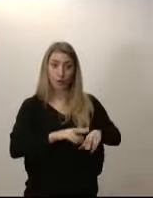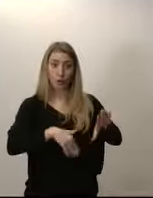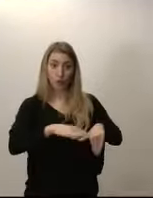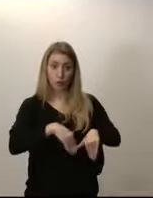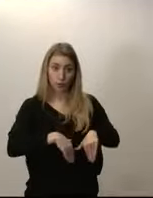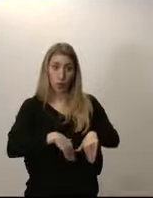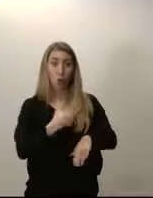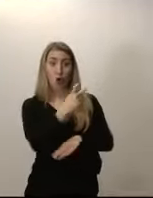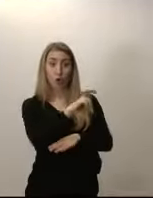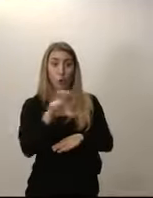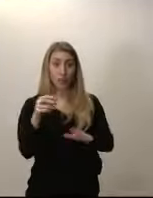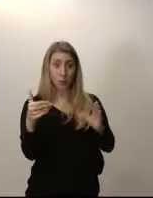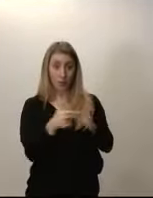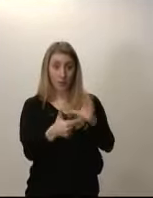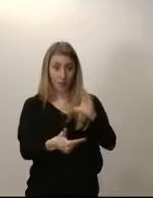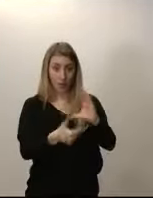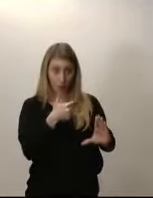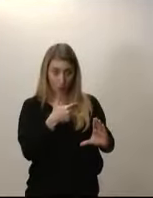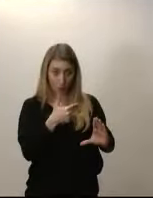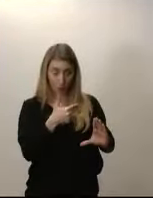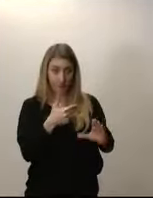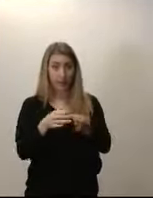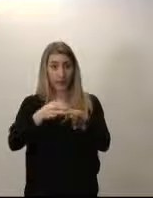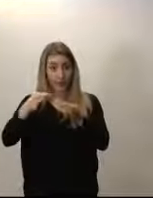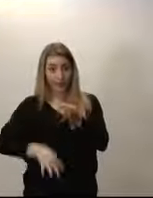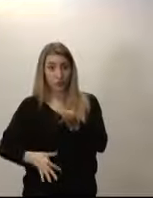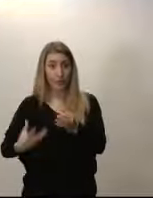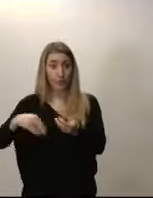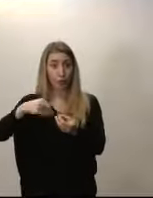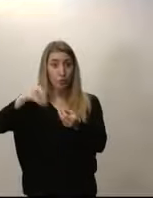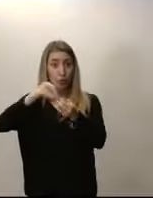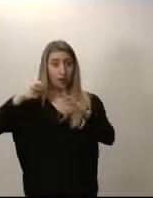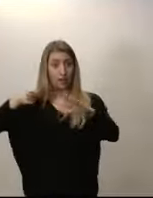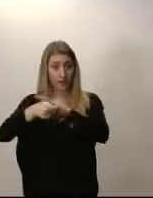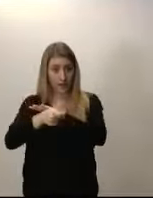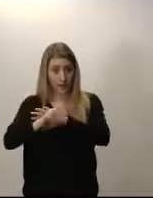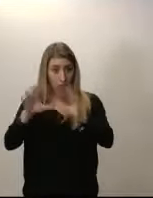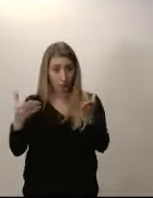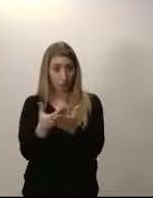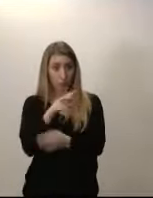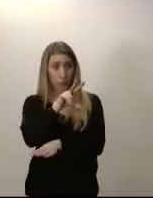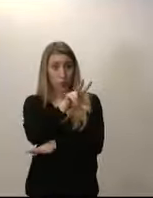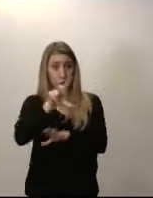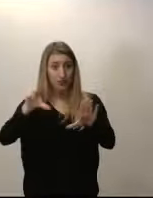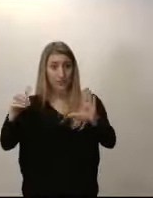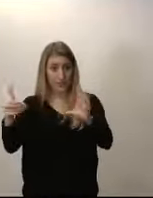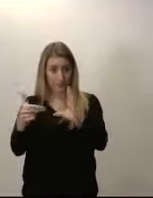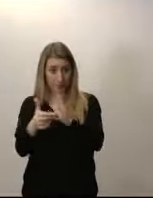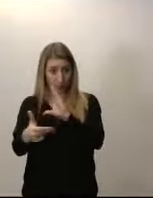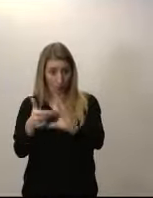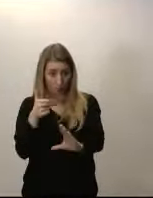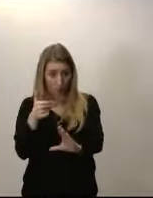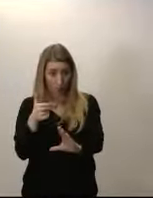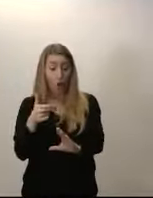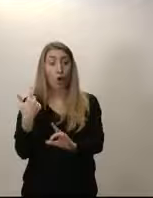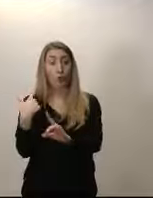de près de 300 000 €, un résultat cumulé d'investissement de 37 000, négatif de 37 000 €, et un